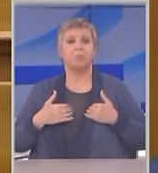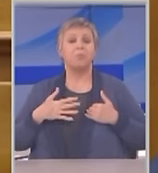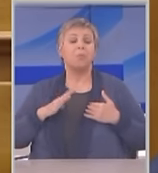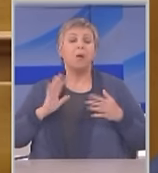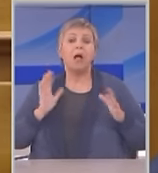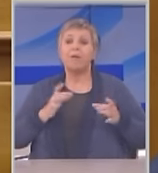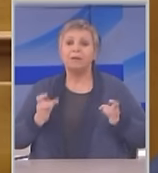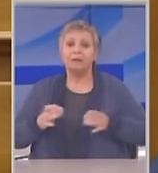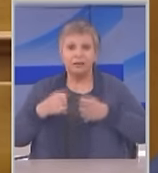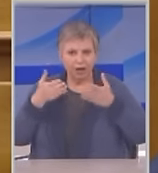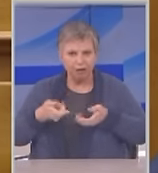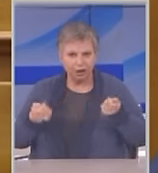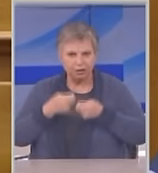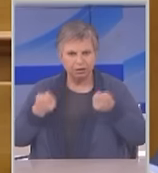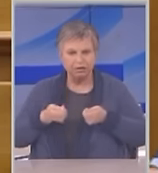χρόνο?